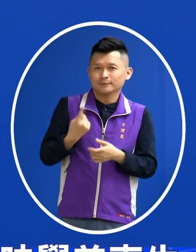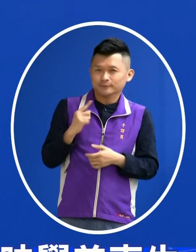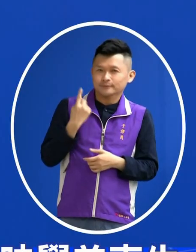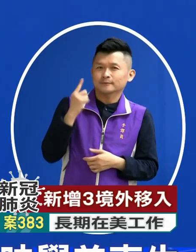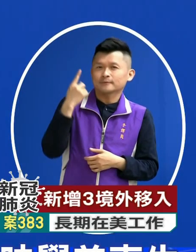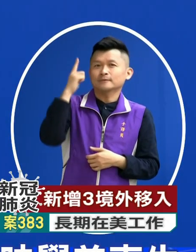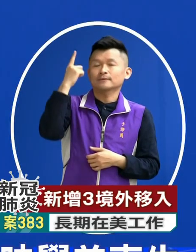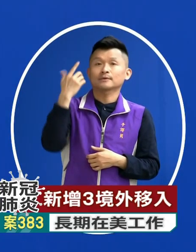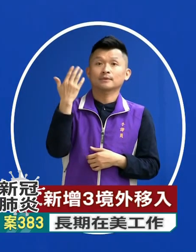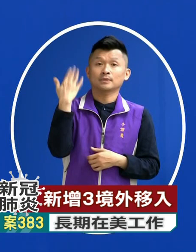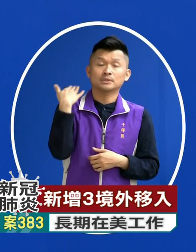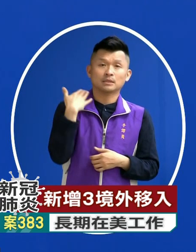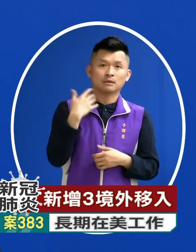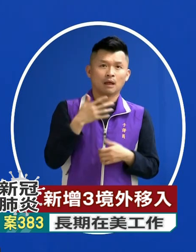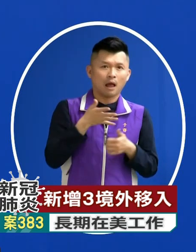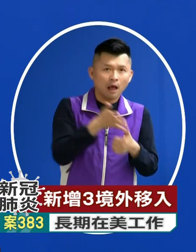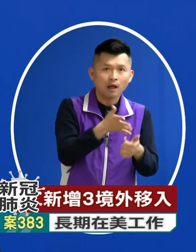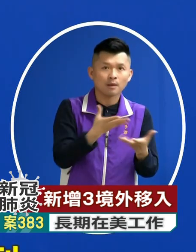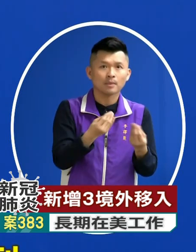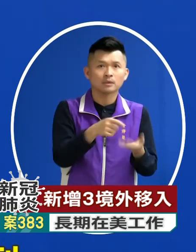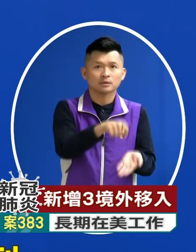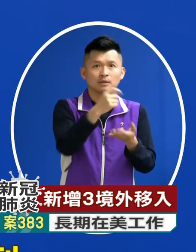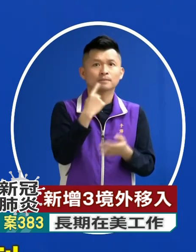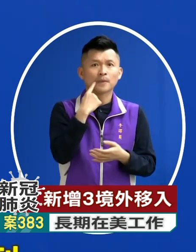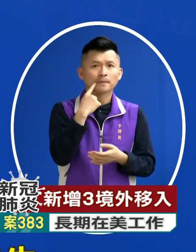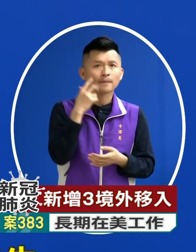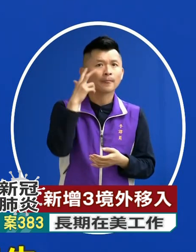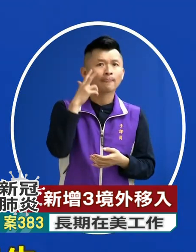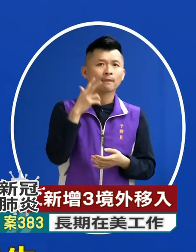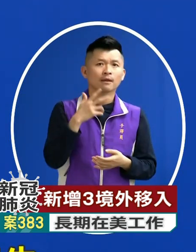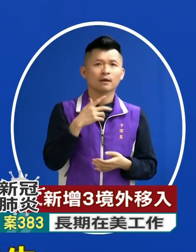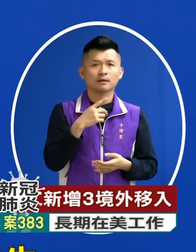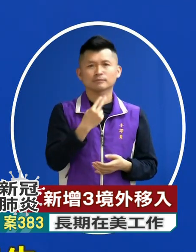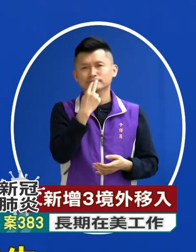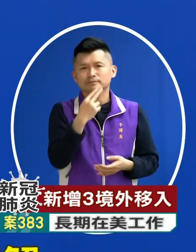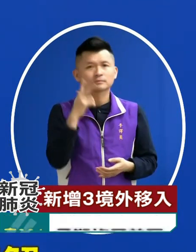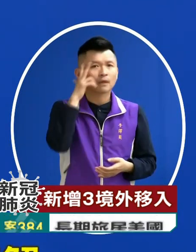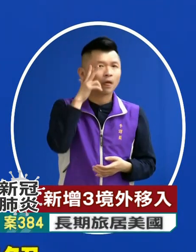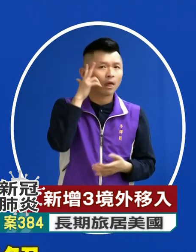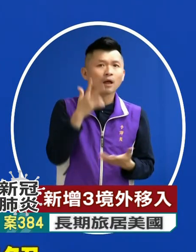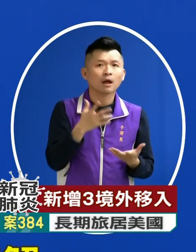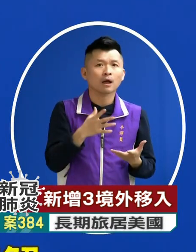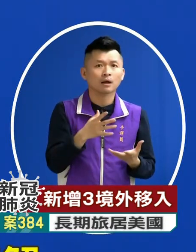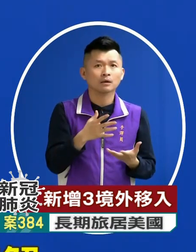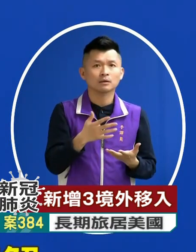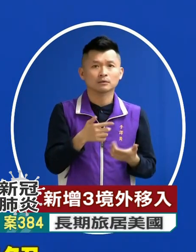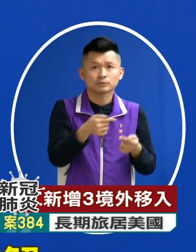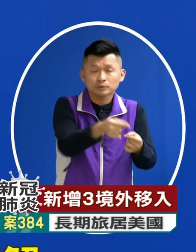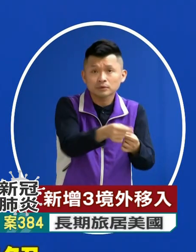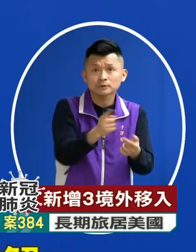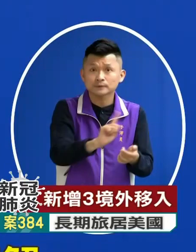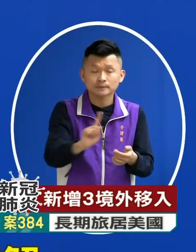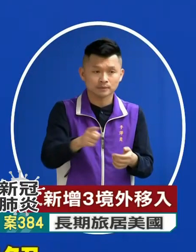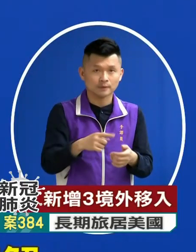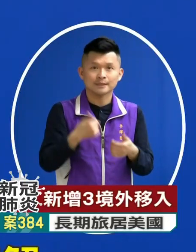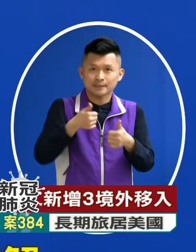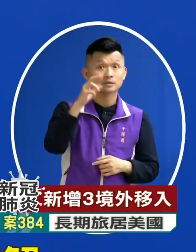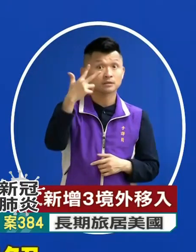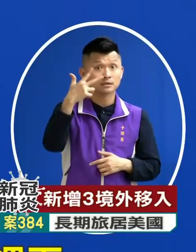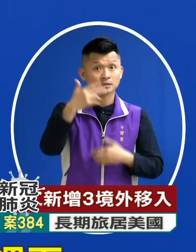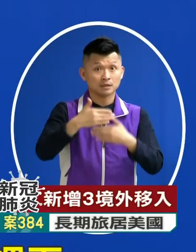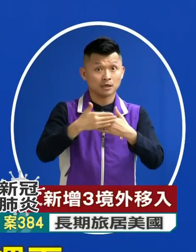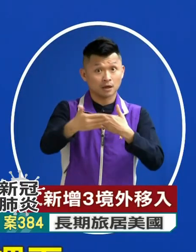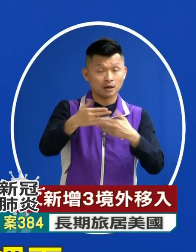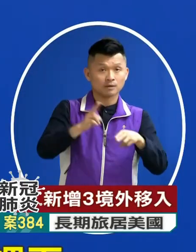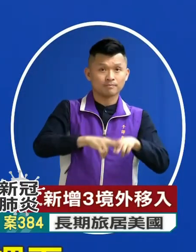诊。 有一些个案可能没有特别提到嗅味觉的失去或丧失的这些个案，我们都一一去做了